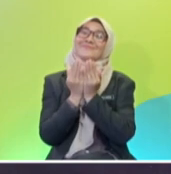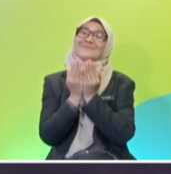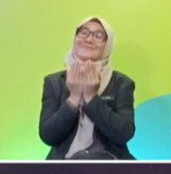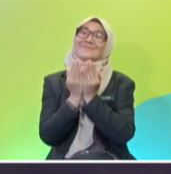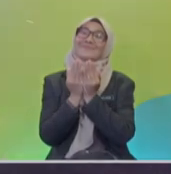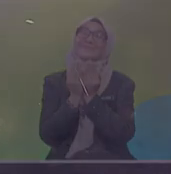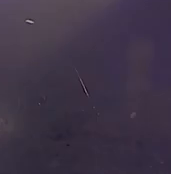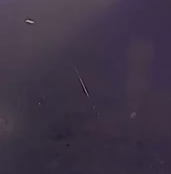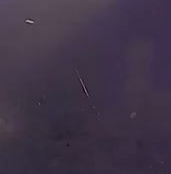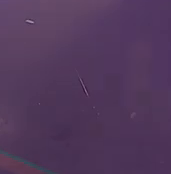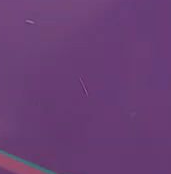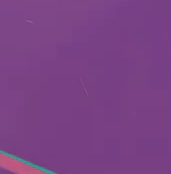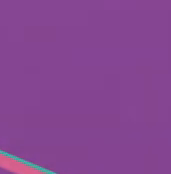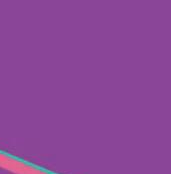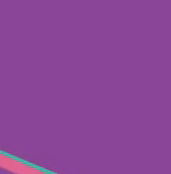alhamdulillah.